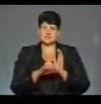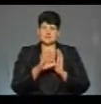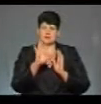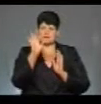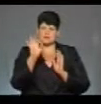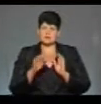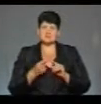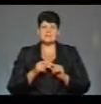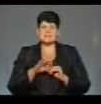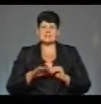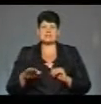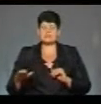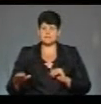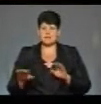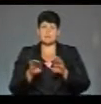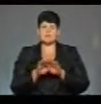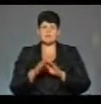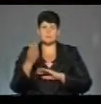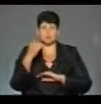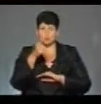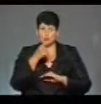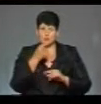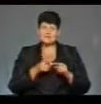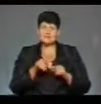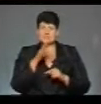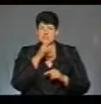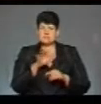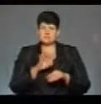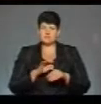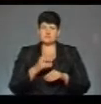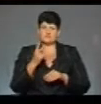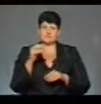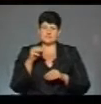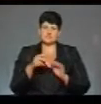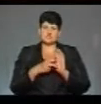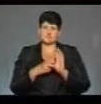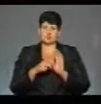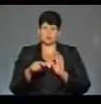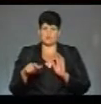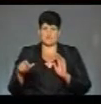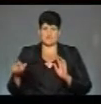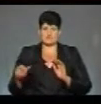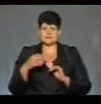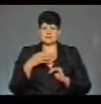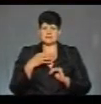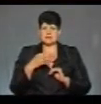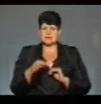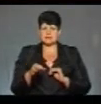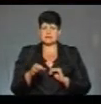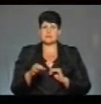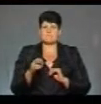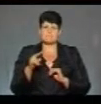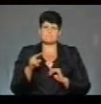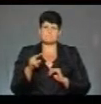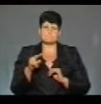65% – це діти. Для порівняння, минулого року за цей же час захворіли 2700 людей, повідомила педіатр відділу надання